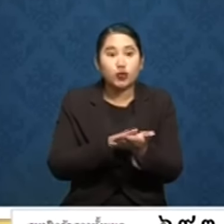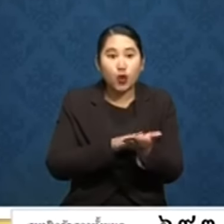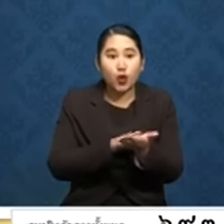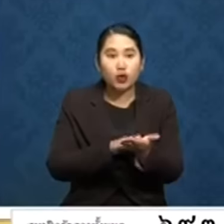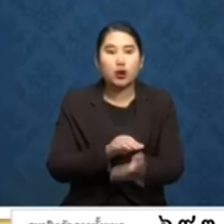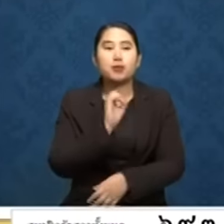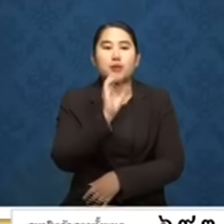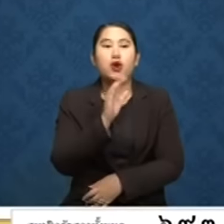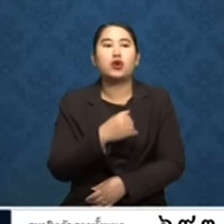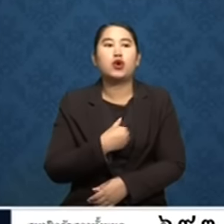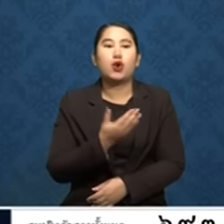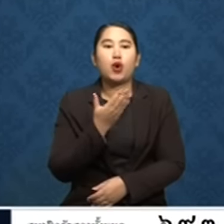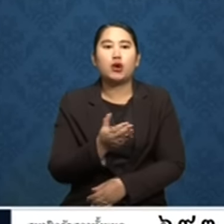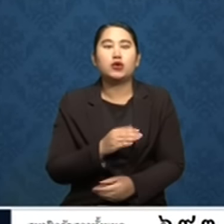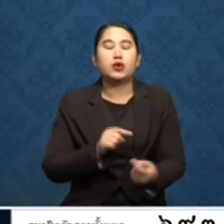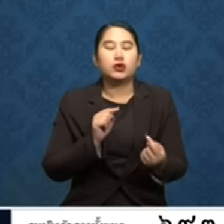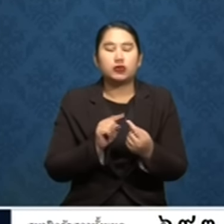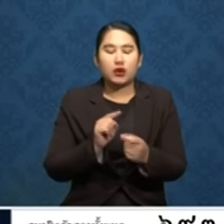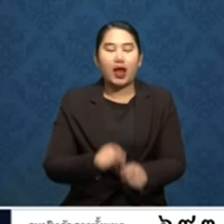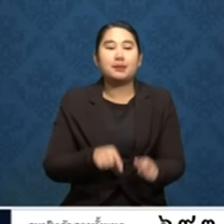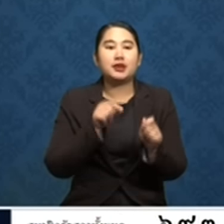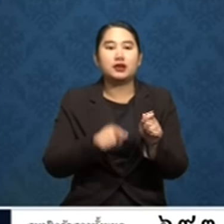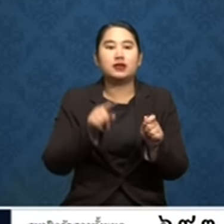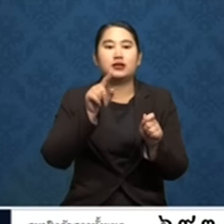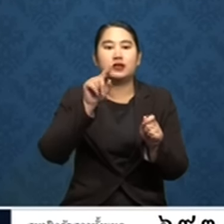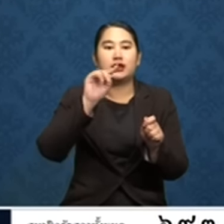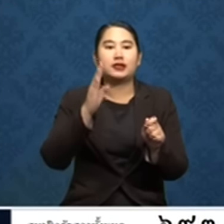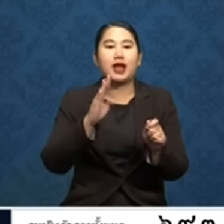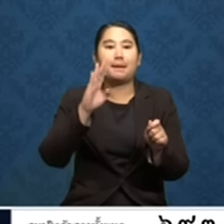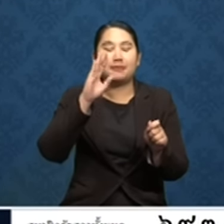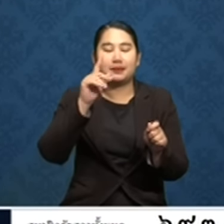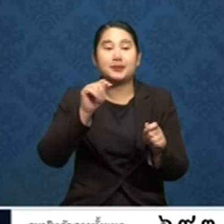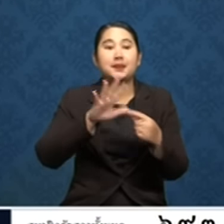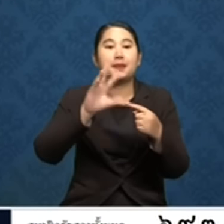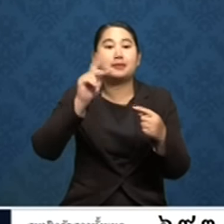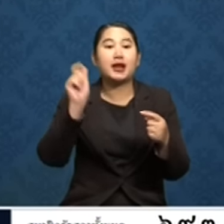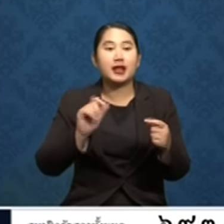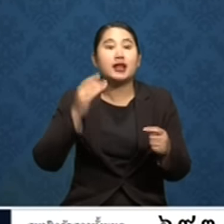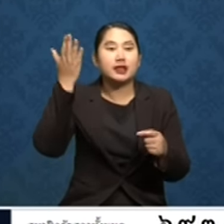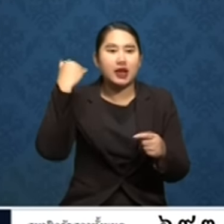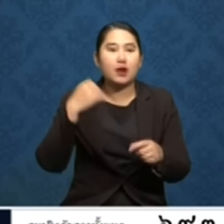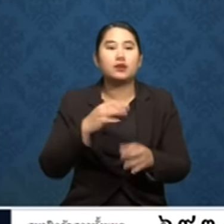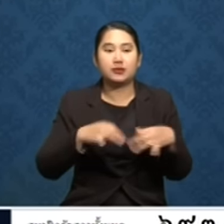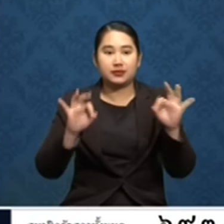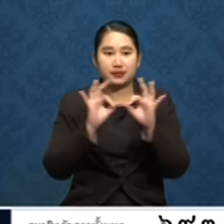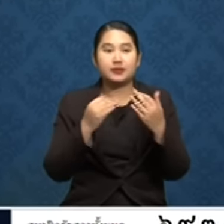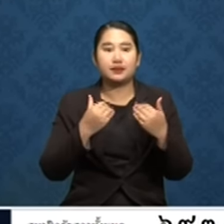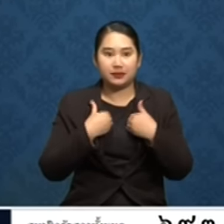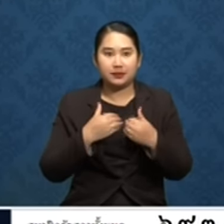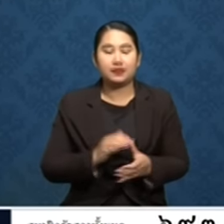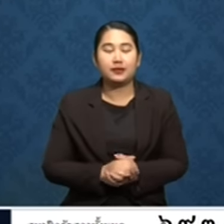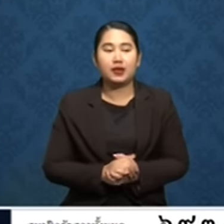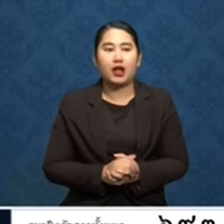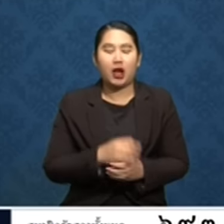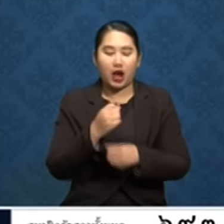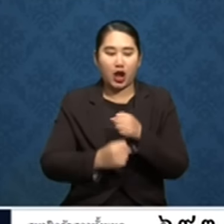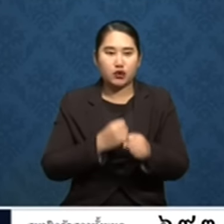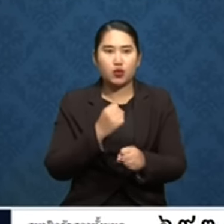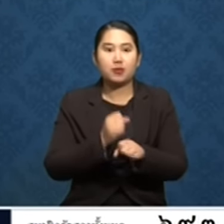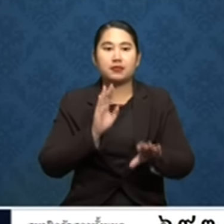ออภัยต่อพี่น้องชาวตากใบเมื่อ2ปีที่แล้วสำคัญมาก ตอนนั้นเนี่ยเหลือเวลาอายุความ